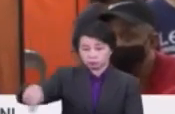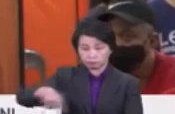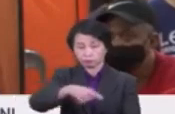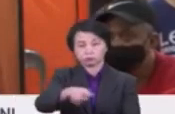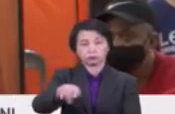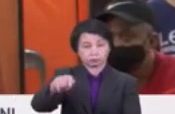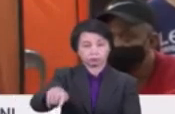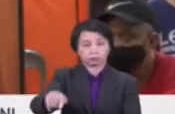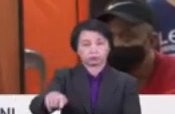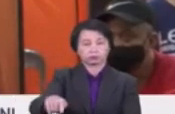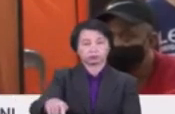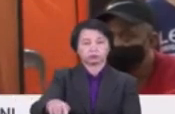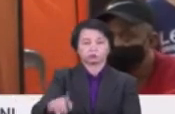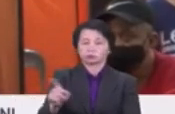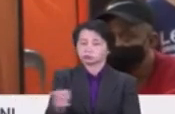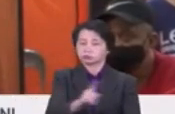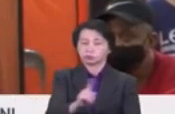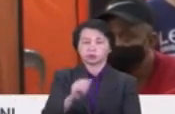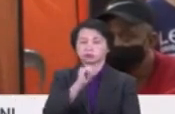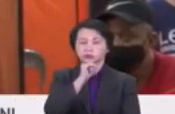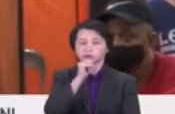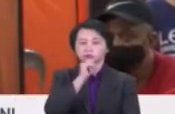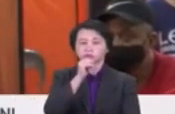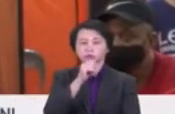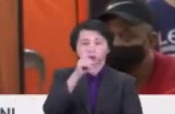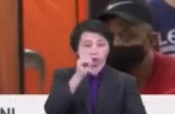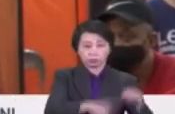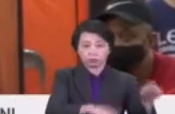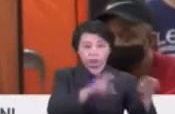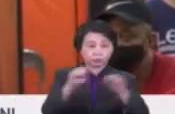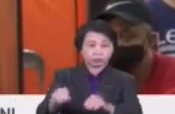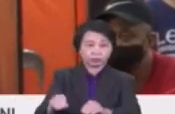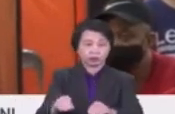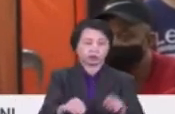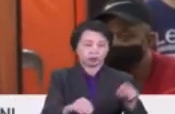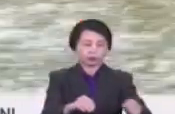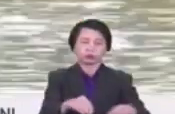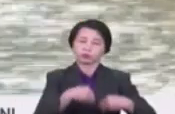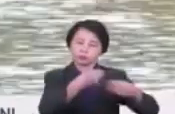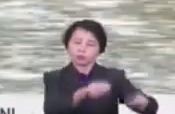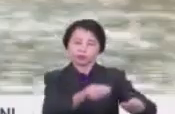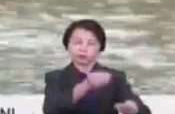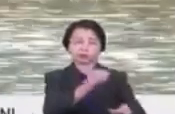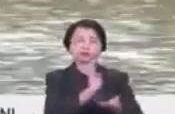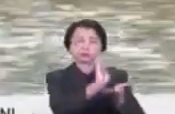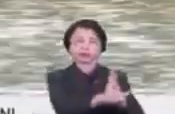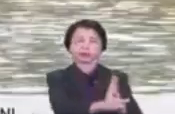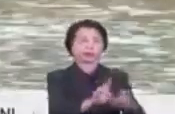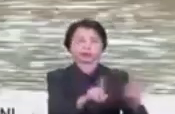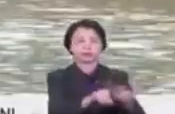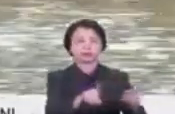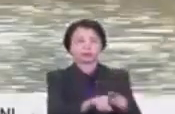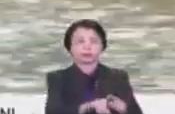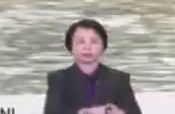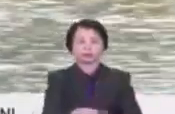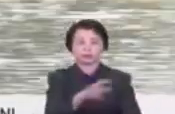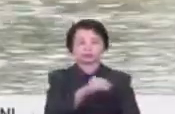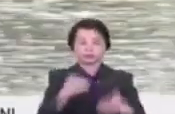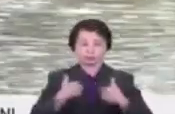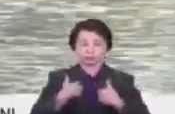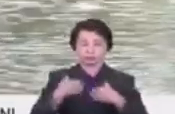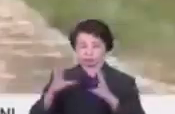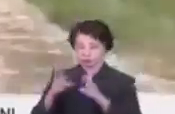yang juga tidak berpindah, itu tidak sempat berpindah, juga dihantar bantuan. Kami baru siap mengadakan mesyuarat